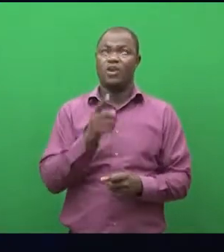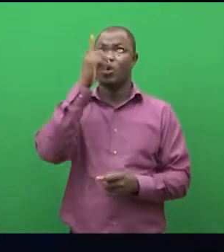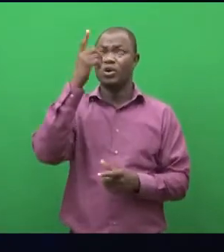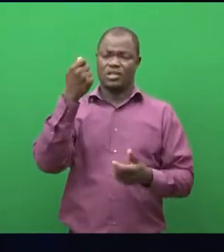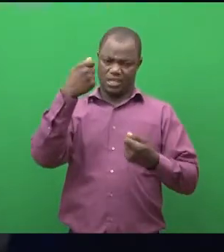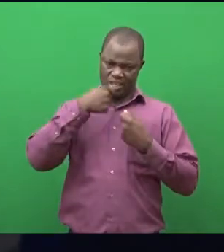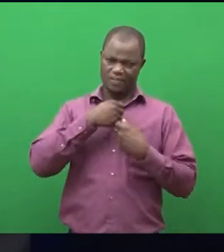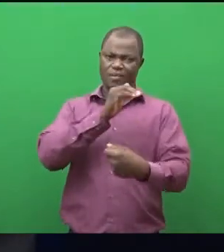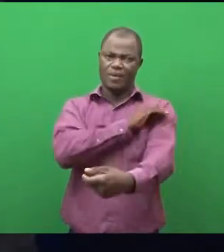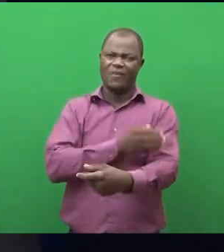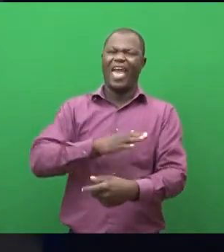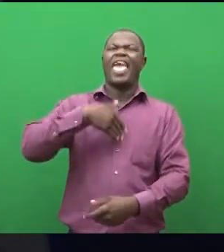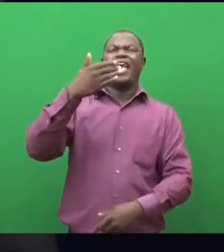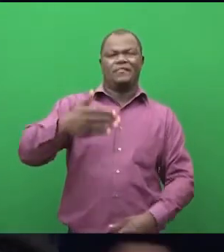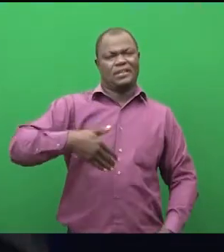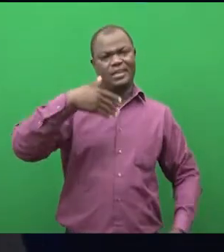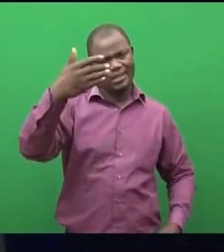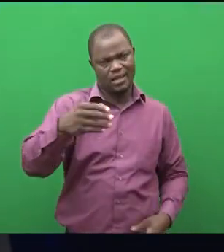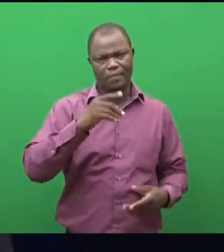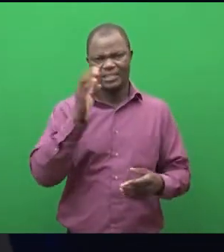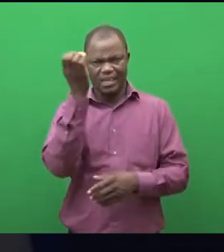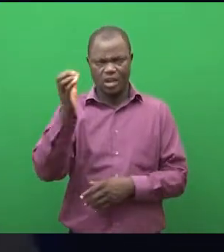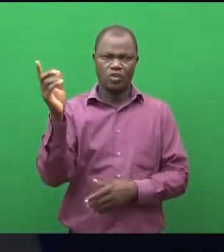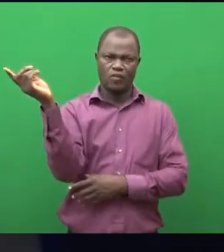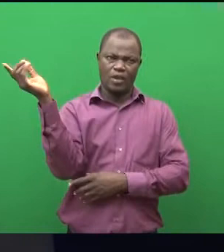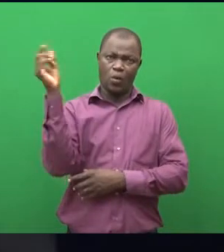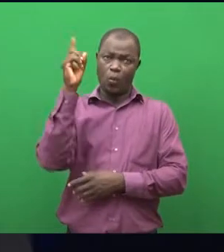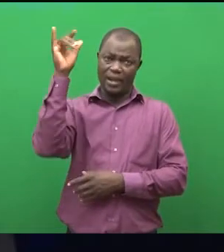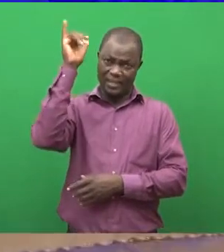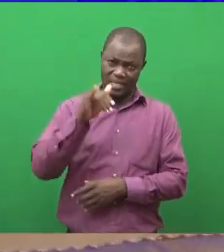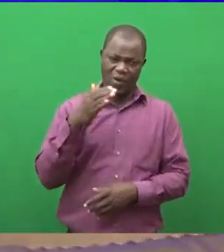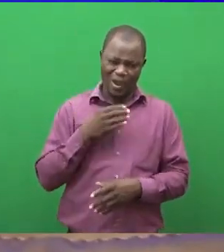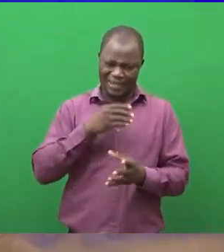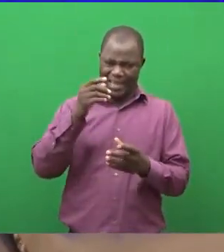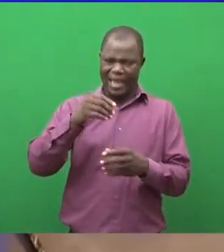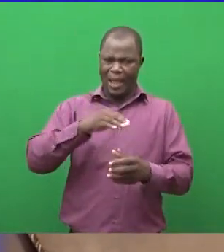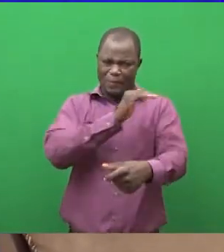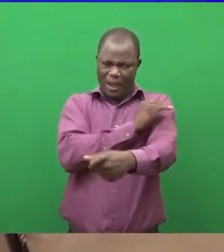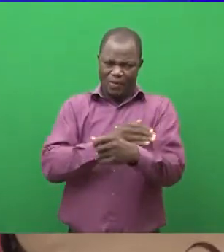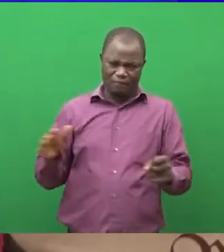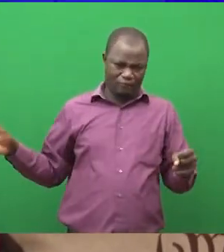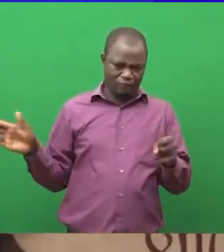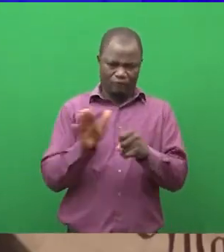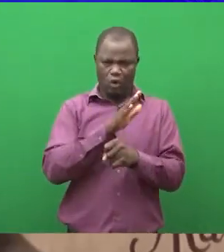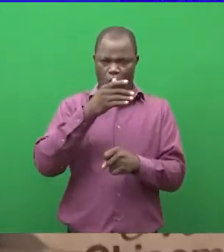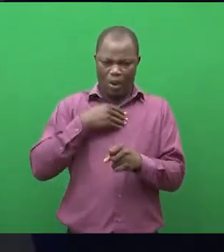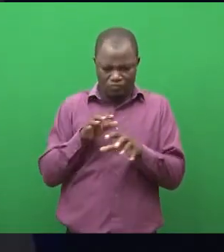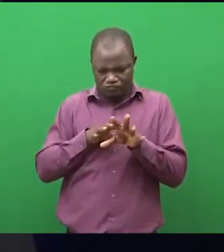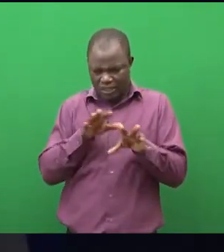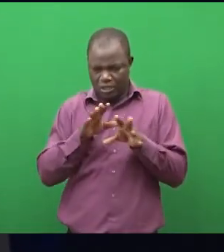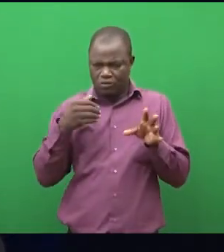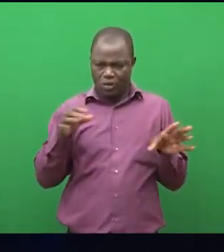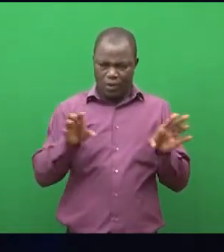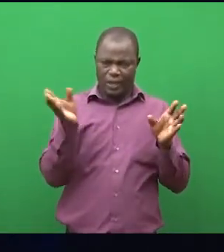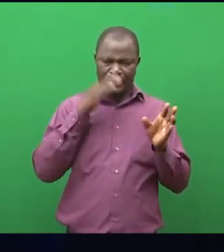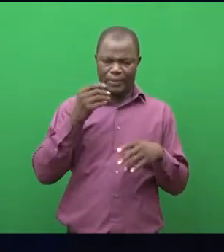rese patinorara tichimuka. Asi panopera gore. Chenda unonyatsokoka simba idzva rekuti washanda womboonawo